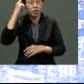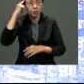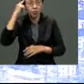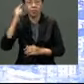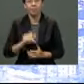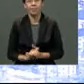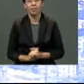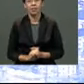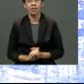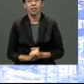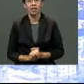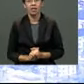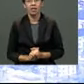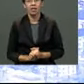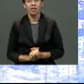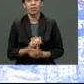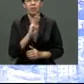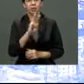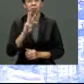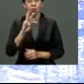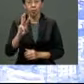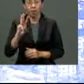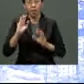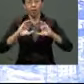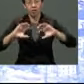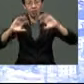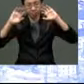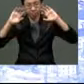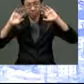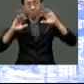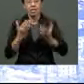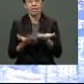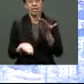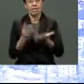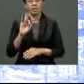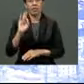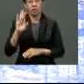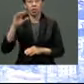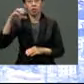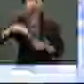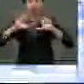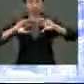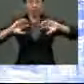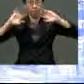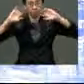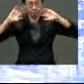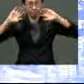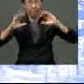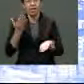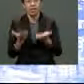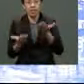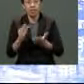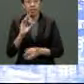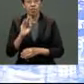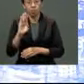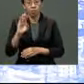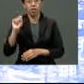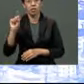ของไทยคู่ฟ้าเป็นเว็บไซต์นะครับหรือ Facebook ไทยคู่ฟ้าแล้วก็ Facebook ของสบค.นะครับท่านส